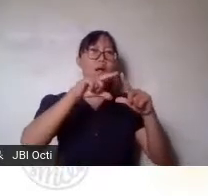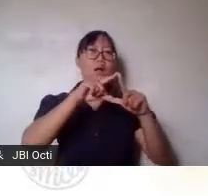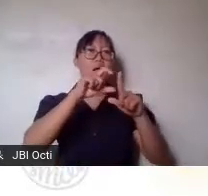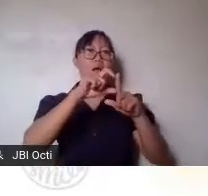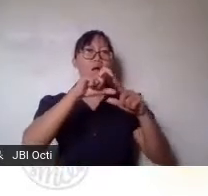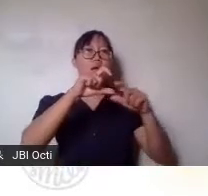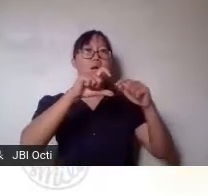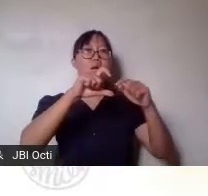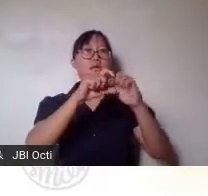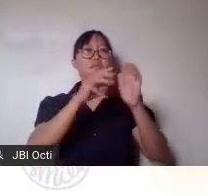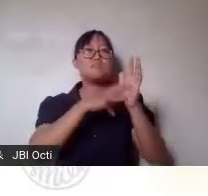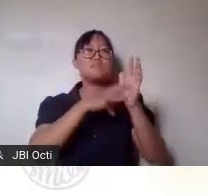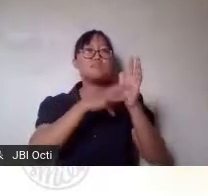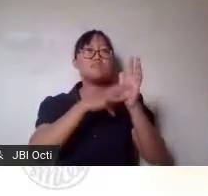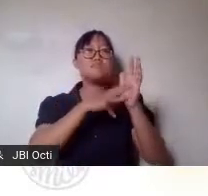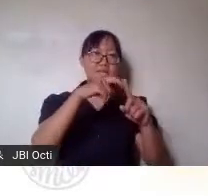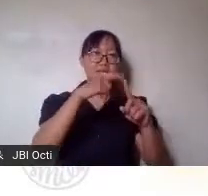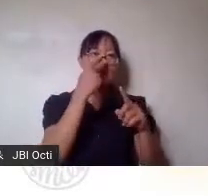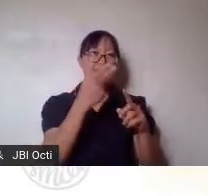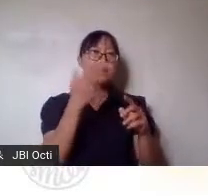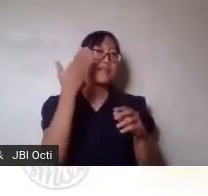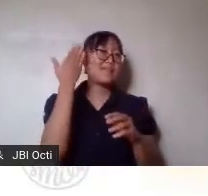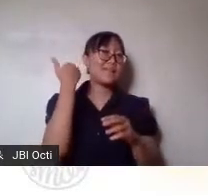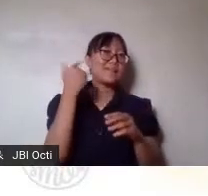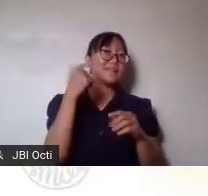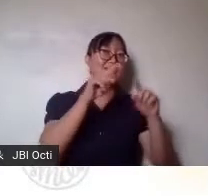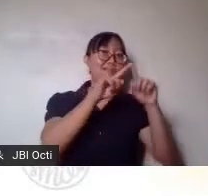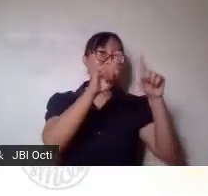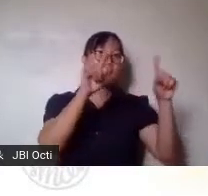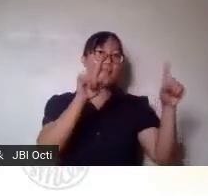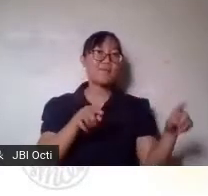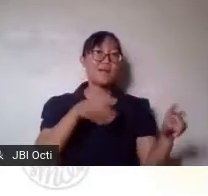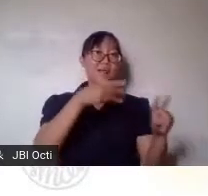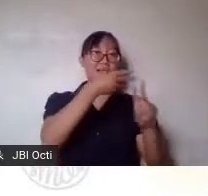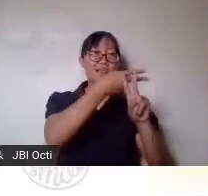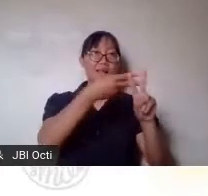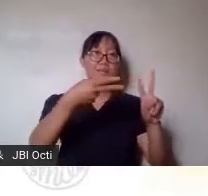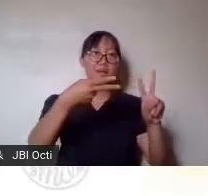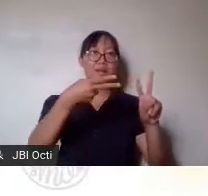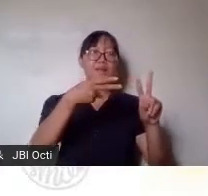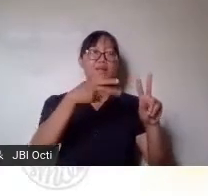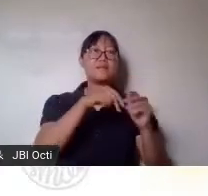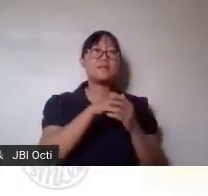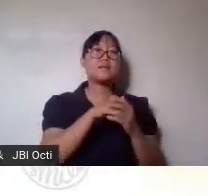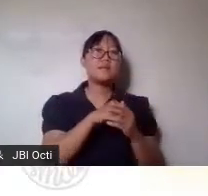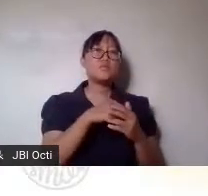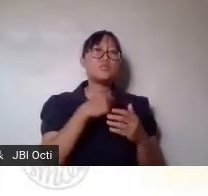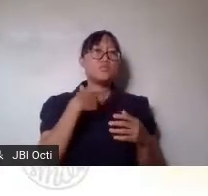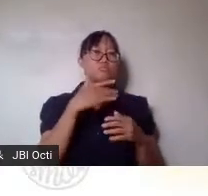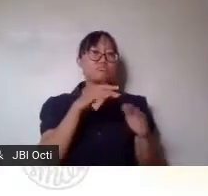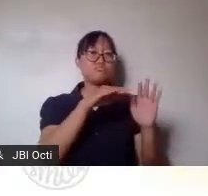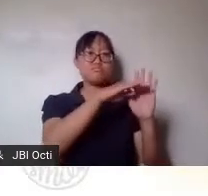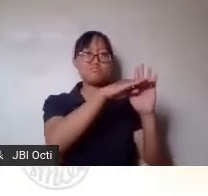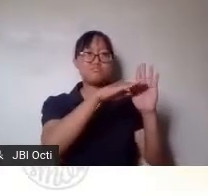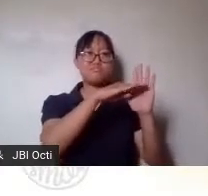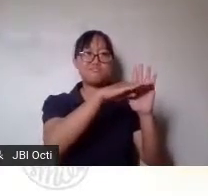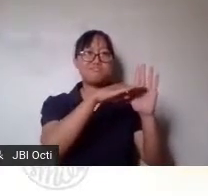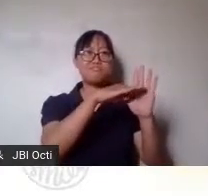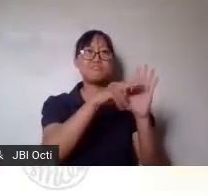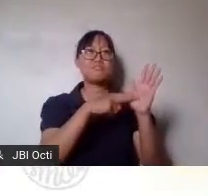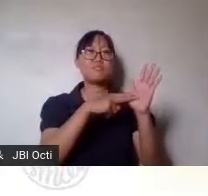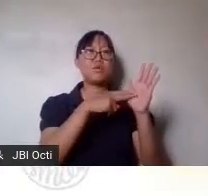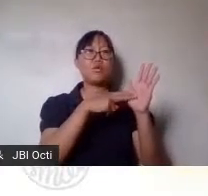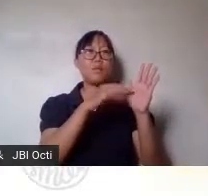tentu dengan kalau IQ-nya di posisi normal ya, khususnya tidak hanya kalau pada kasus autisme,